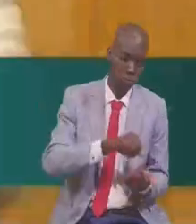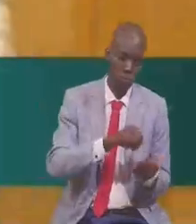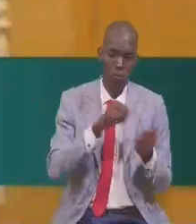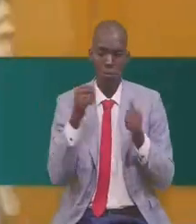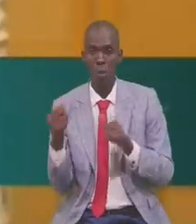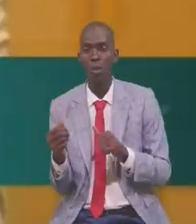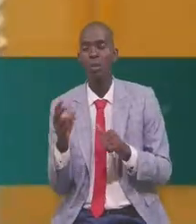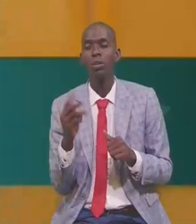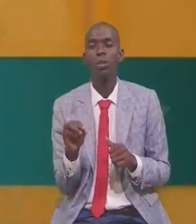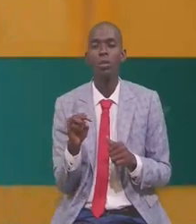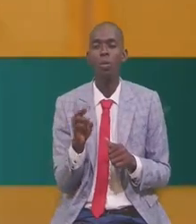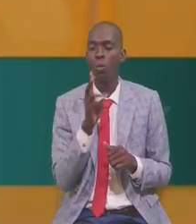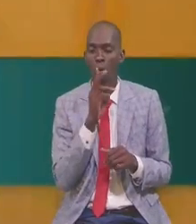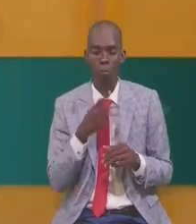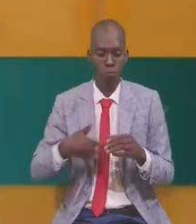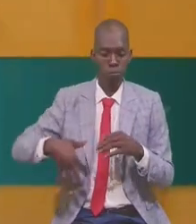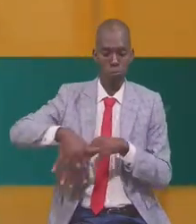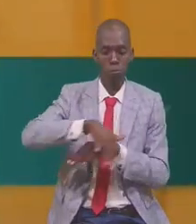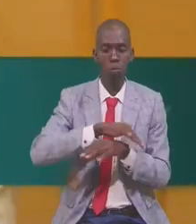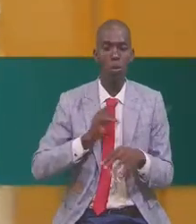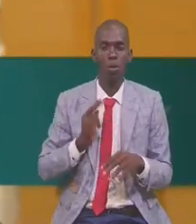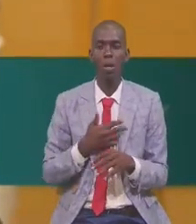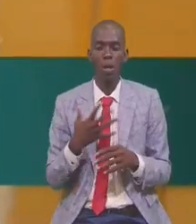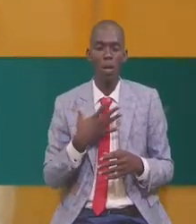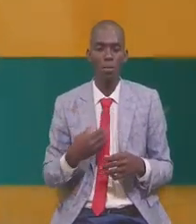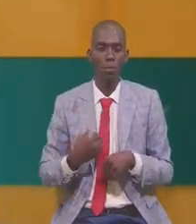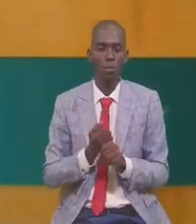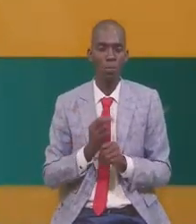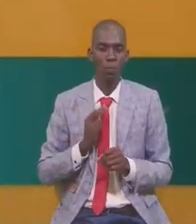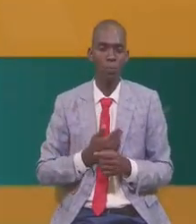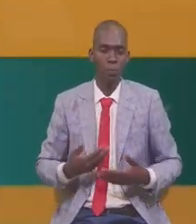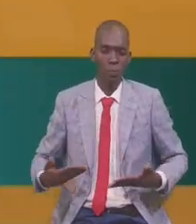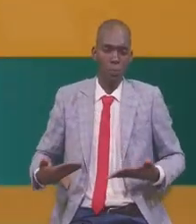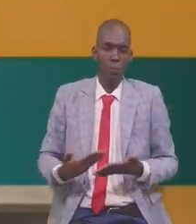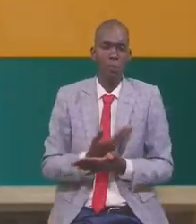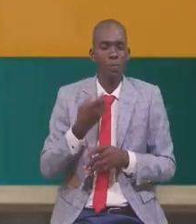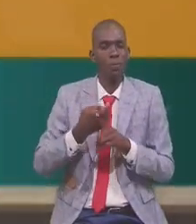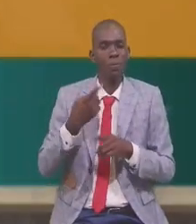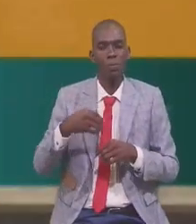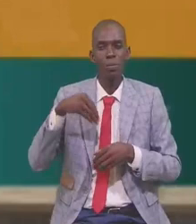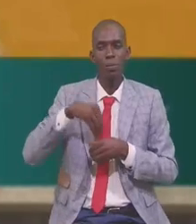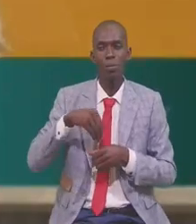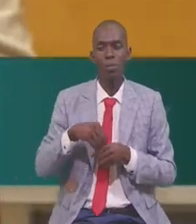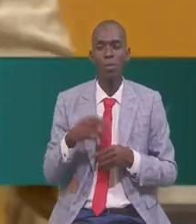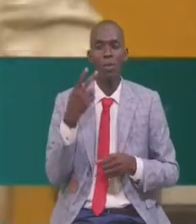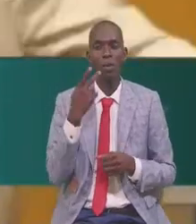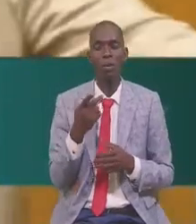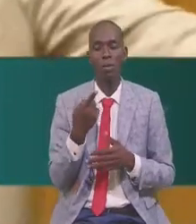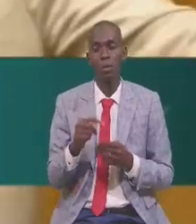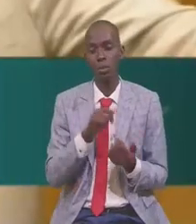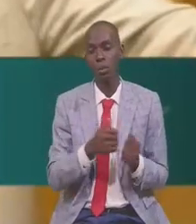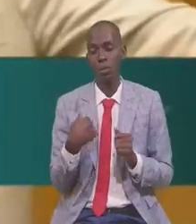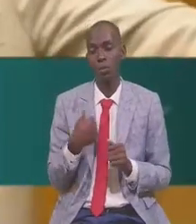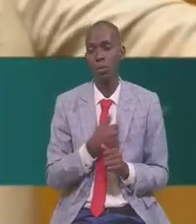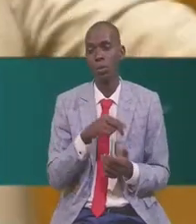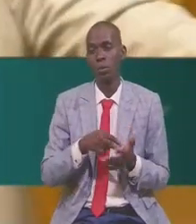L'eau nous rafraîchit de l'intérieur et à l'extérieur. Le baptême dont nous parlons ici, ce n'est pas